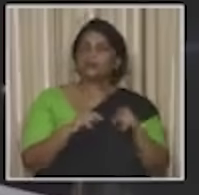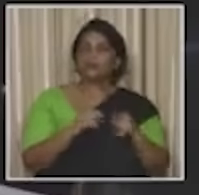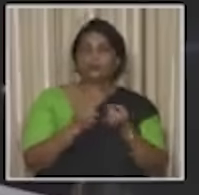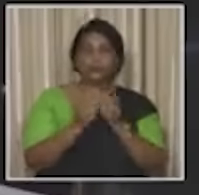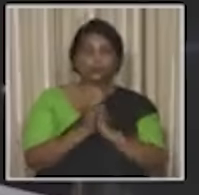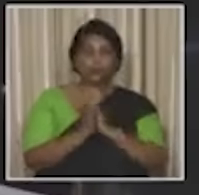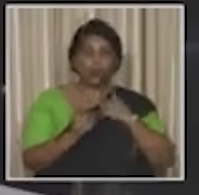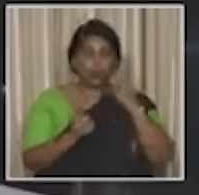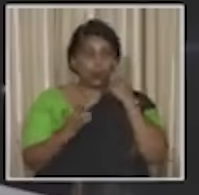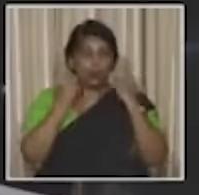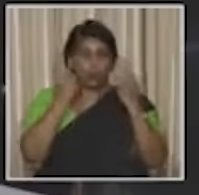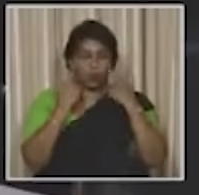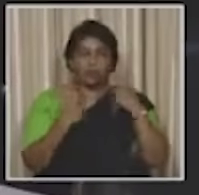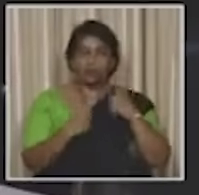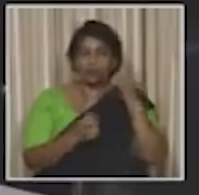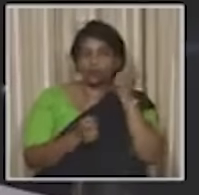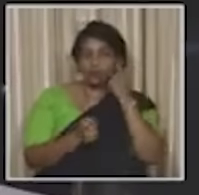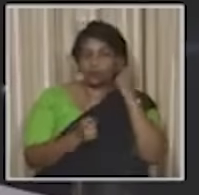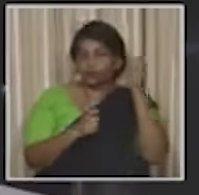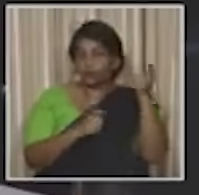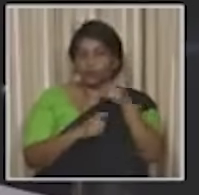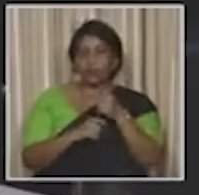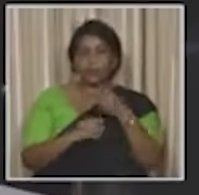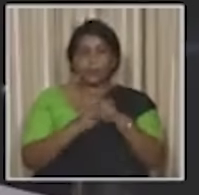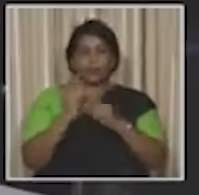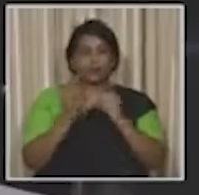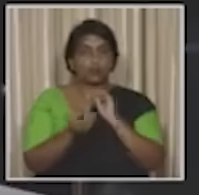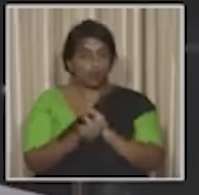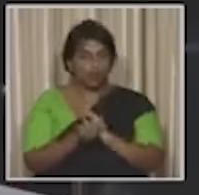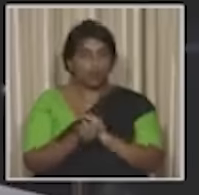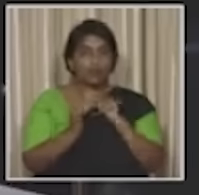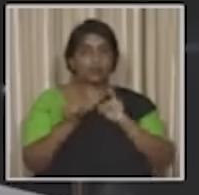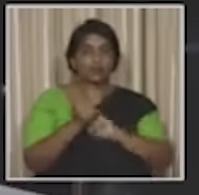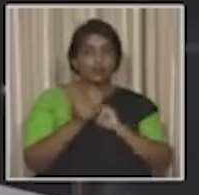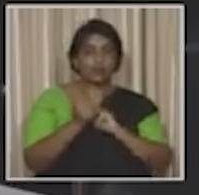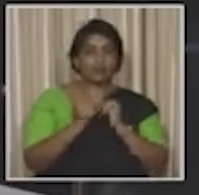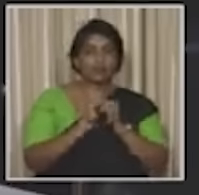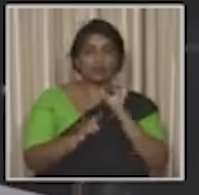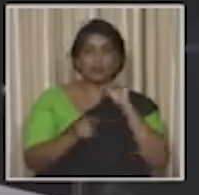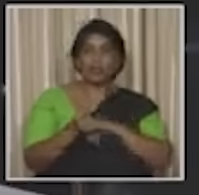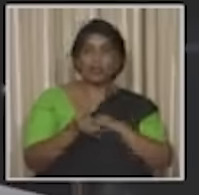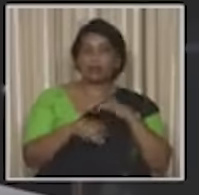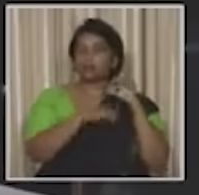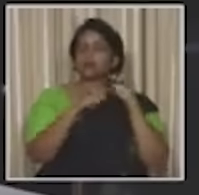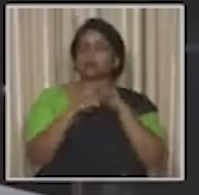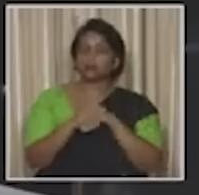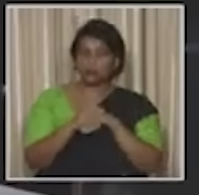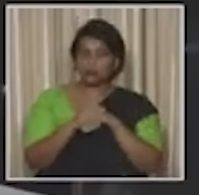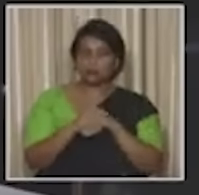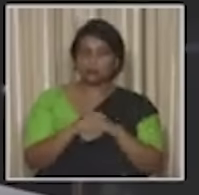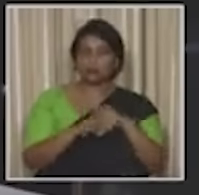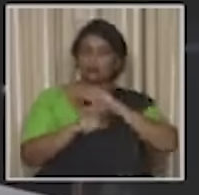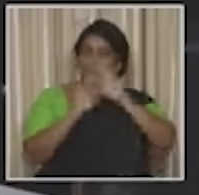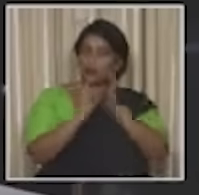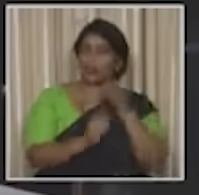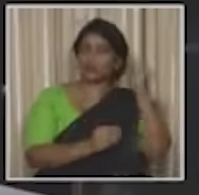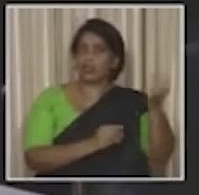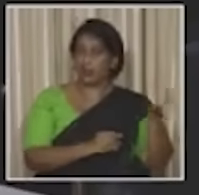tamang handunu naya, tamang dan naya, tamang ke company kari, saagal janadi pati lag lekam kari ada. Awasan kerana garuman. Yar tamai samarau